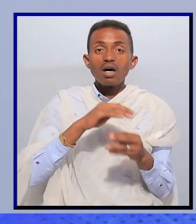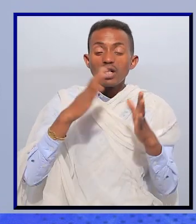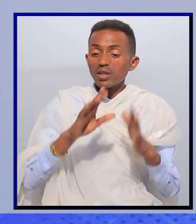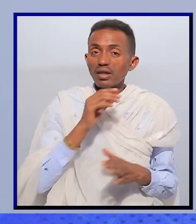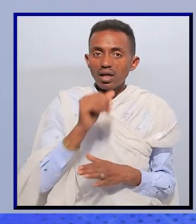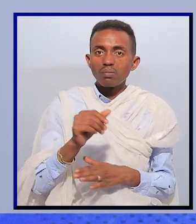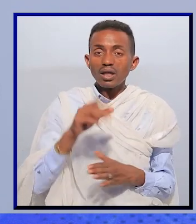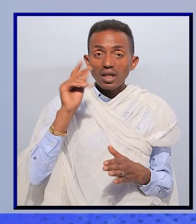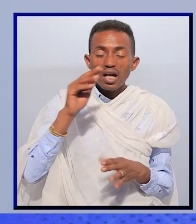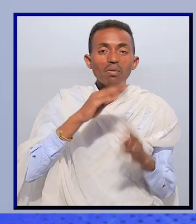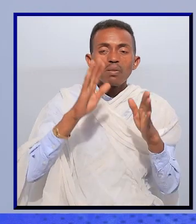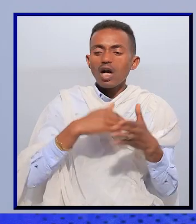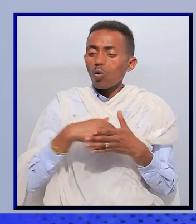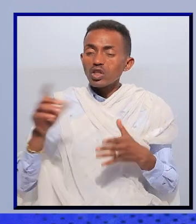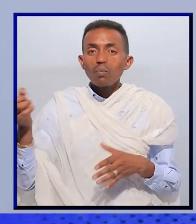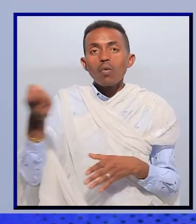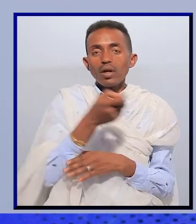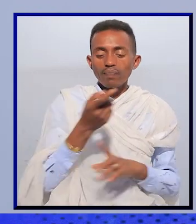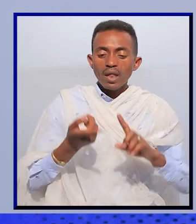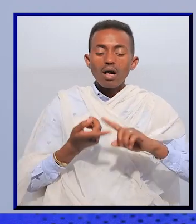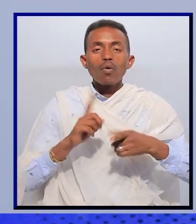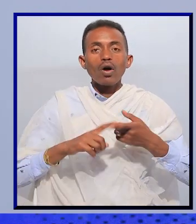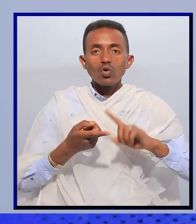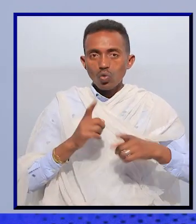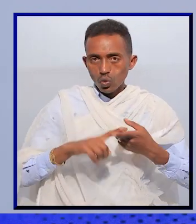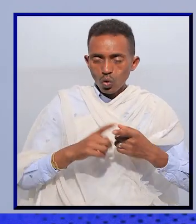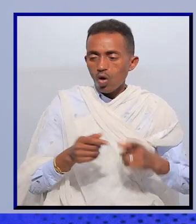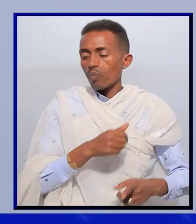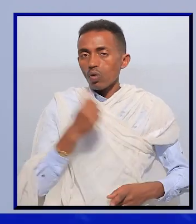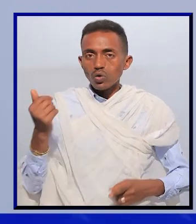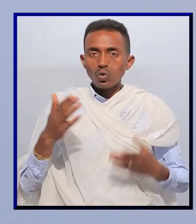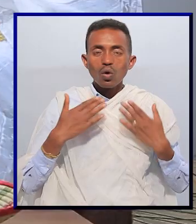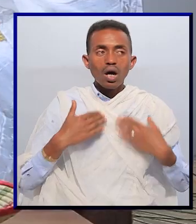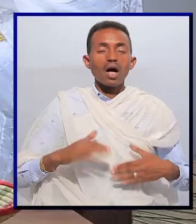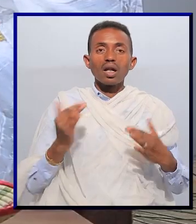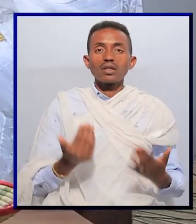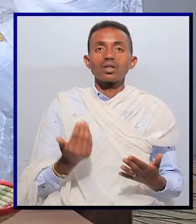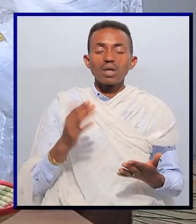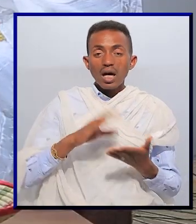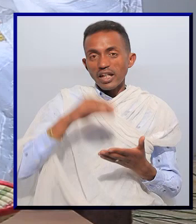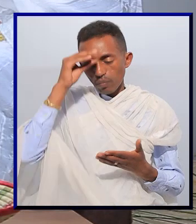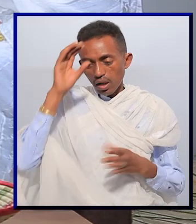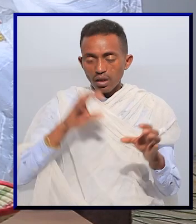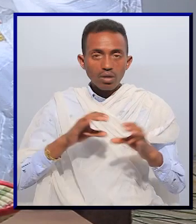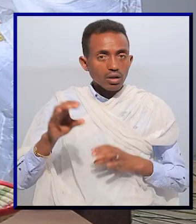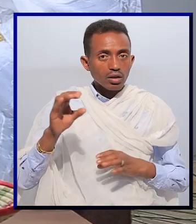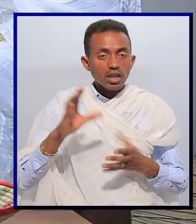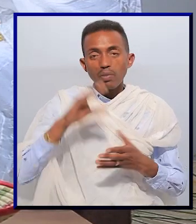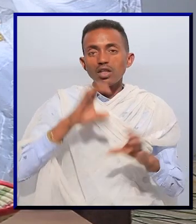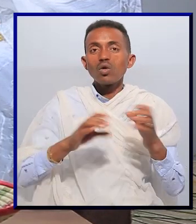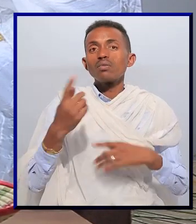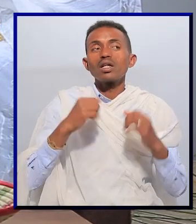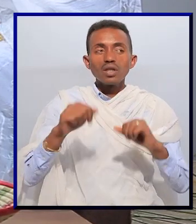መደበኛ በሆነ ሳይሆን ኢመደበኛ በሆነ መልክ በጓደኞቹ በሌሎች አካላት እንዲማር ተደርጎ ሊመጣ